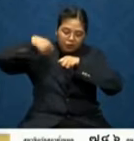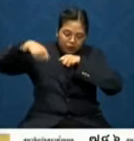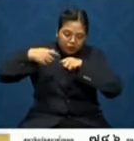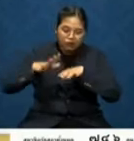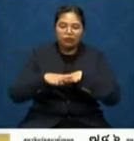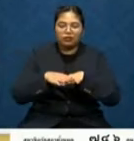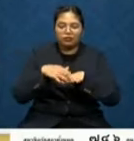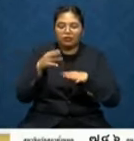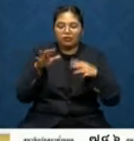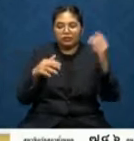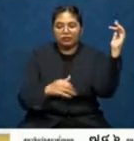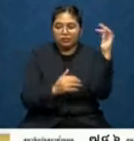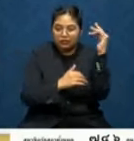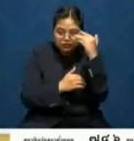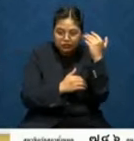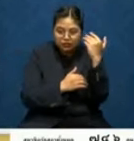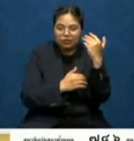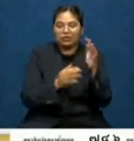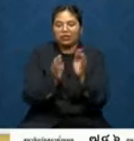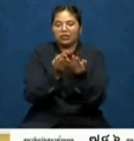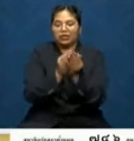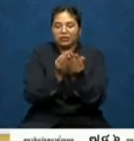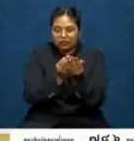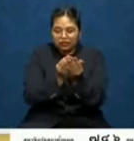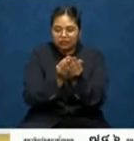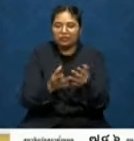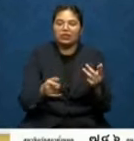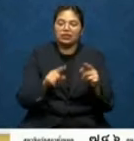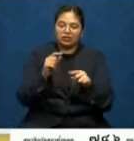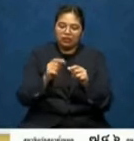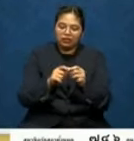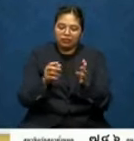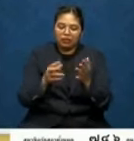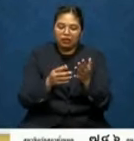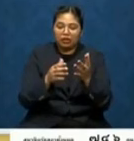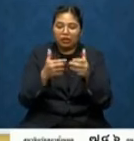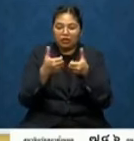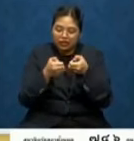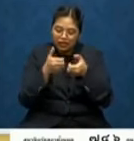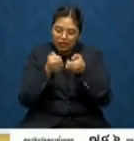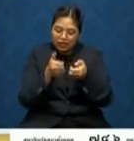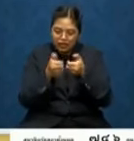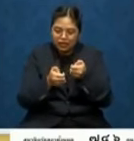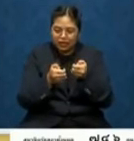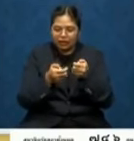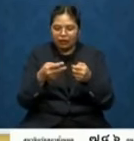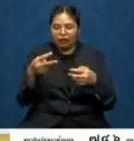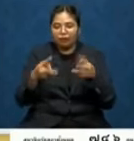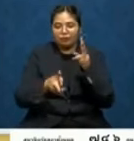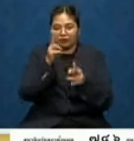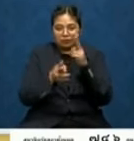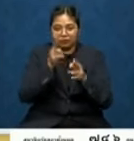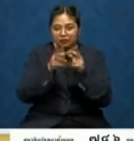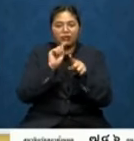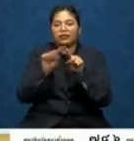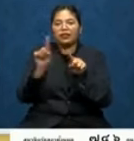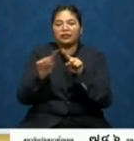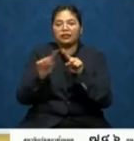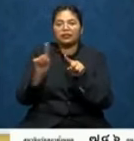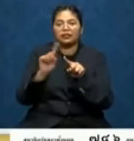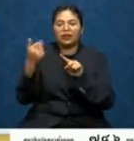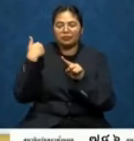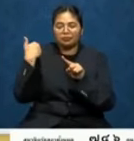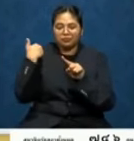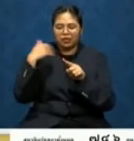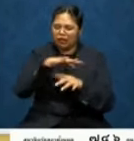สือทั้งดิจิทัลคอนเทนต์ที่เป็นเกมแอนิเมชันกราฟิกคาแรคเตอร์ทั้งหลายเหล่